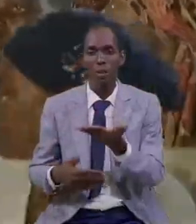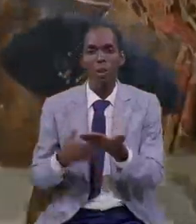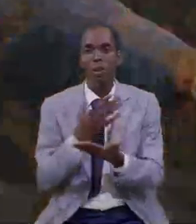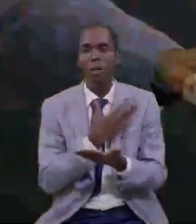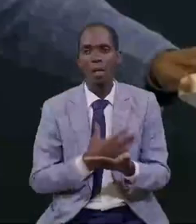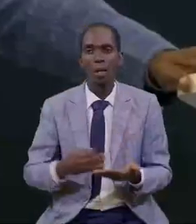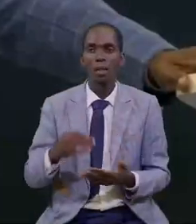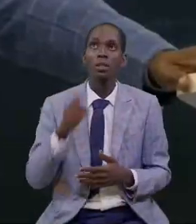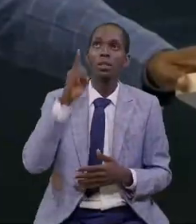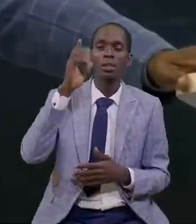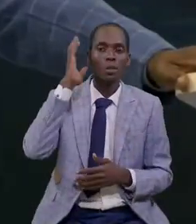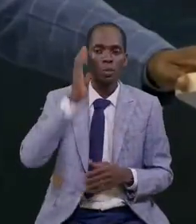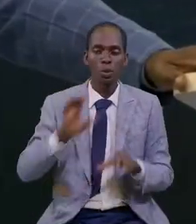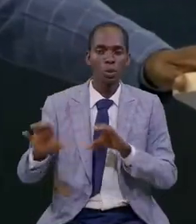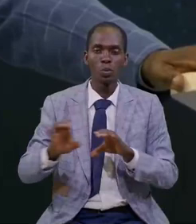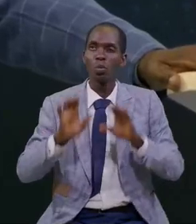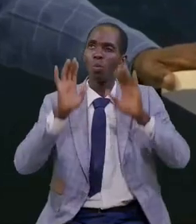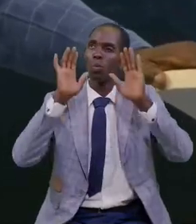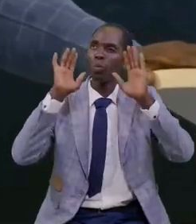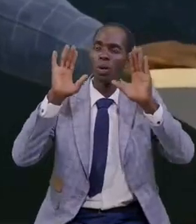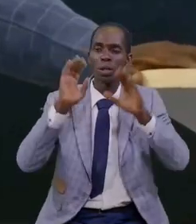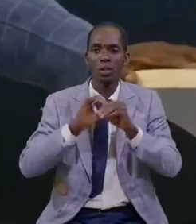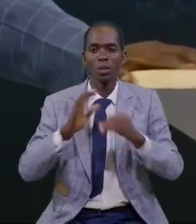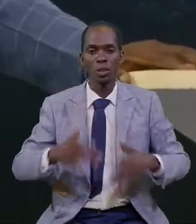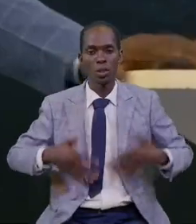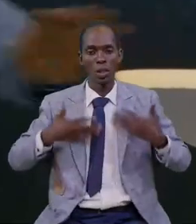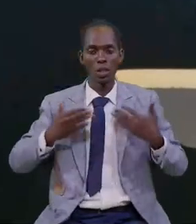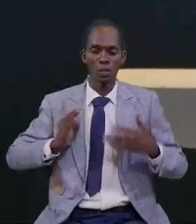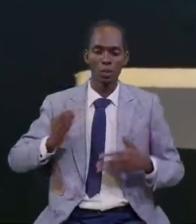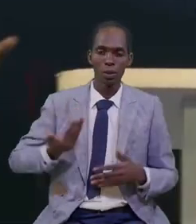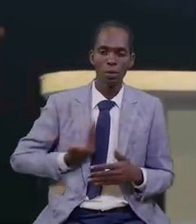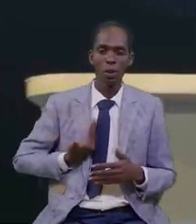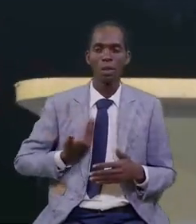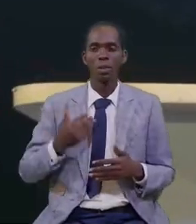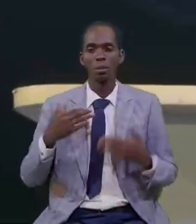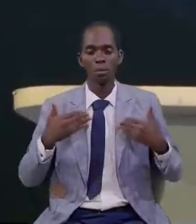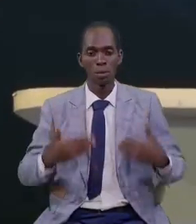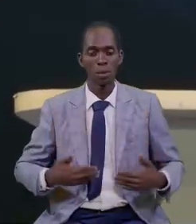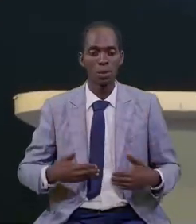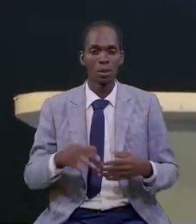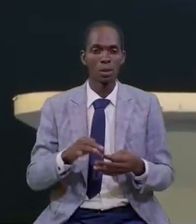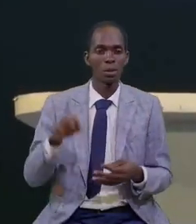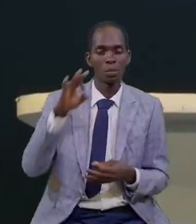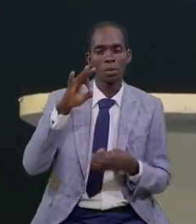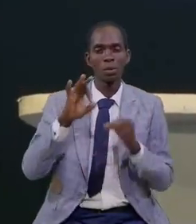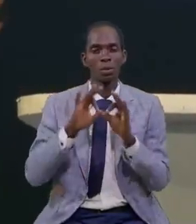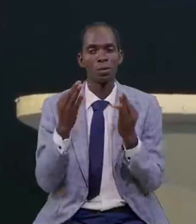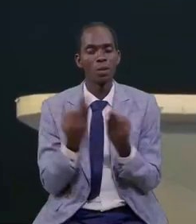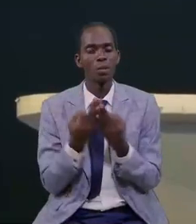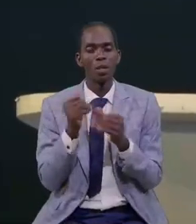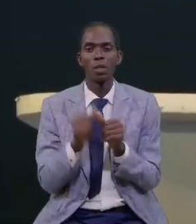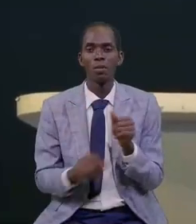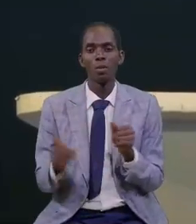fera des prodiges dans ta vie dans ton âme dans ton esprit dans ton corps dans ta famille